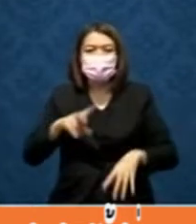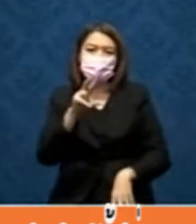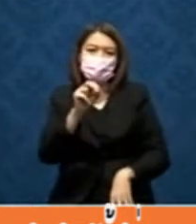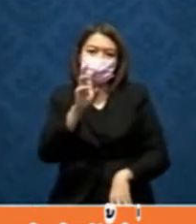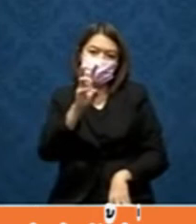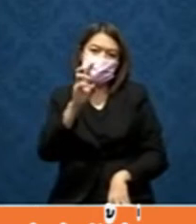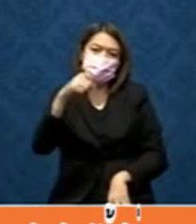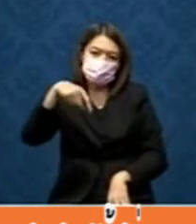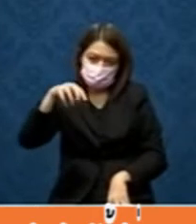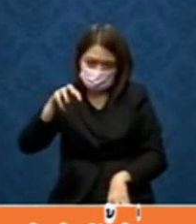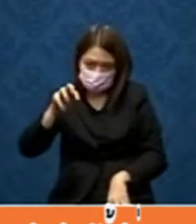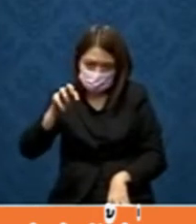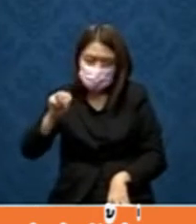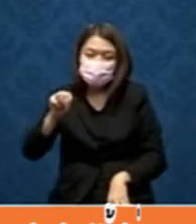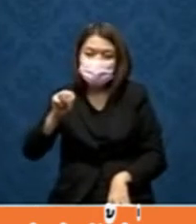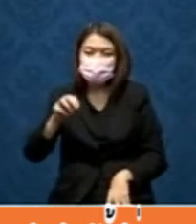นติเมตร